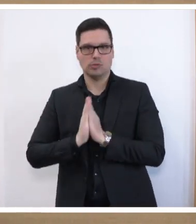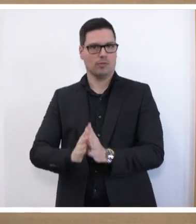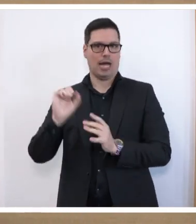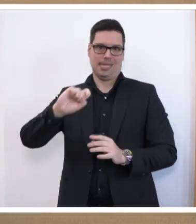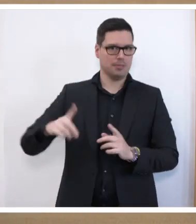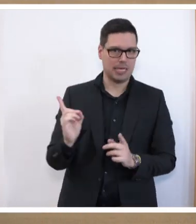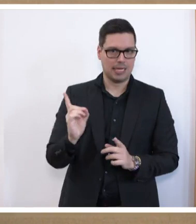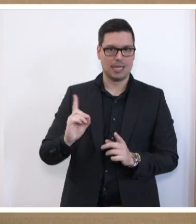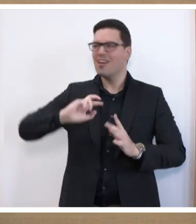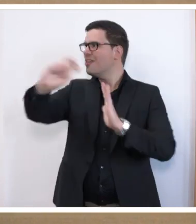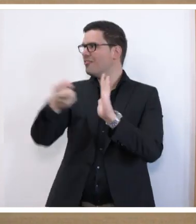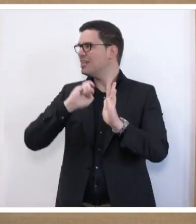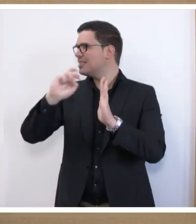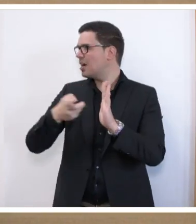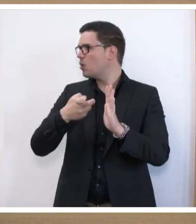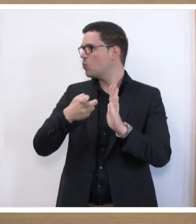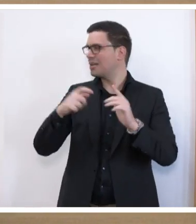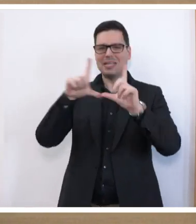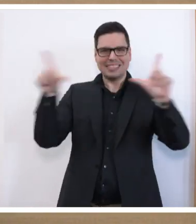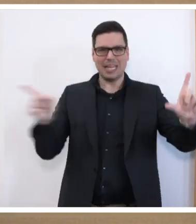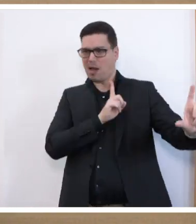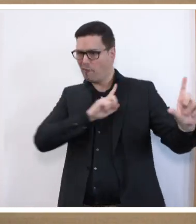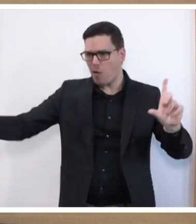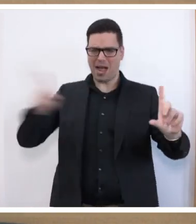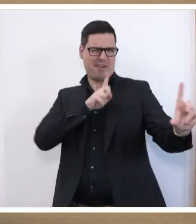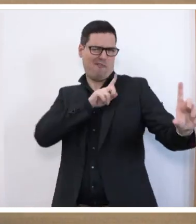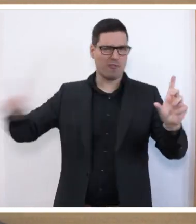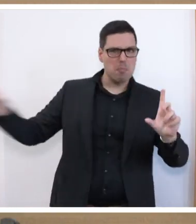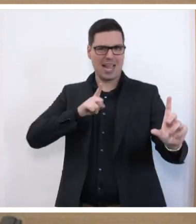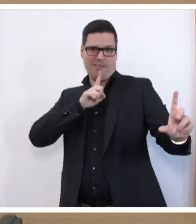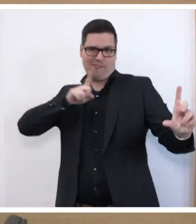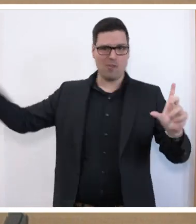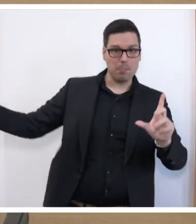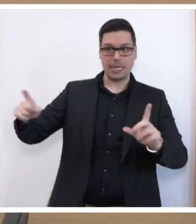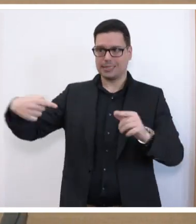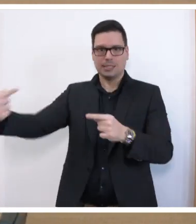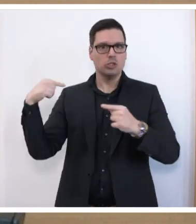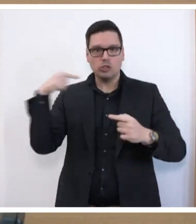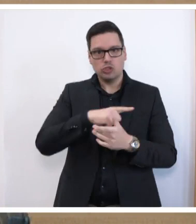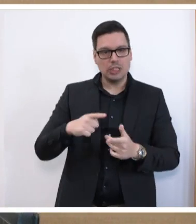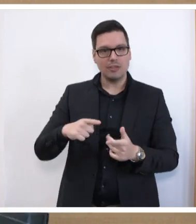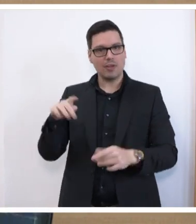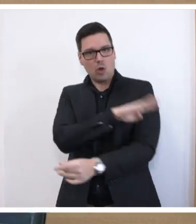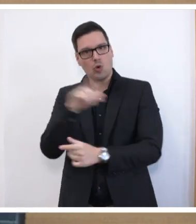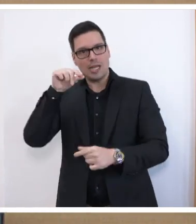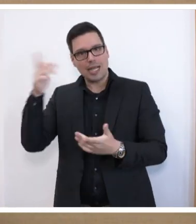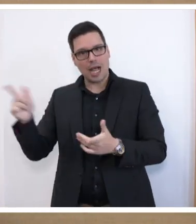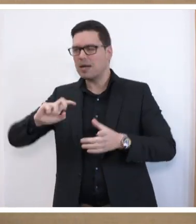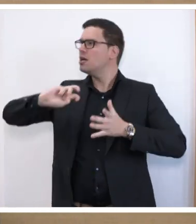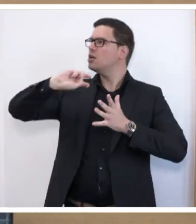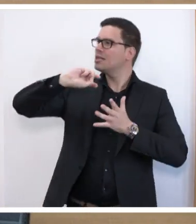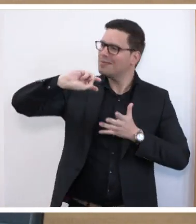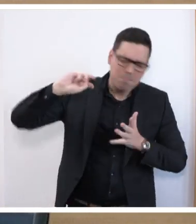wenn wiederholt einfach etwas am Thema vorbei geschrieben oder erzählt wird, dann läuft da etwas schief, Kollege Raber. Ich habe mehrfach